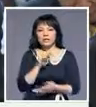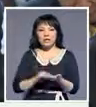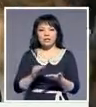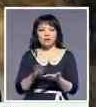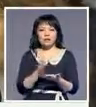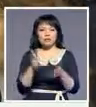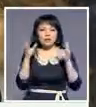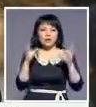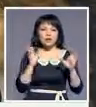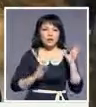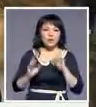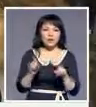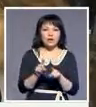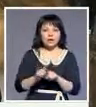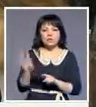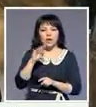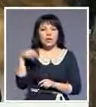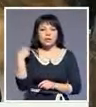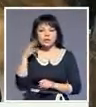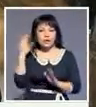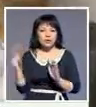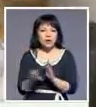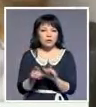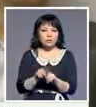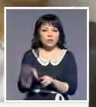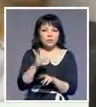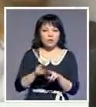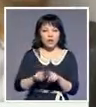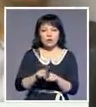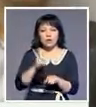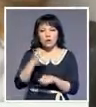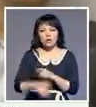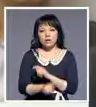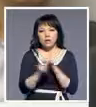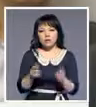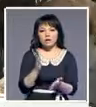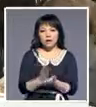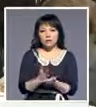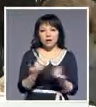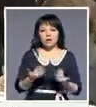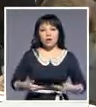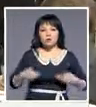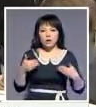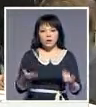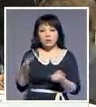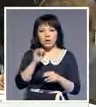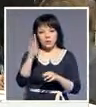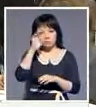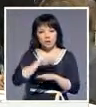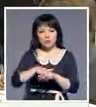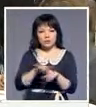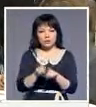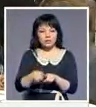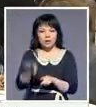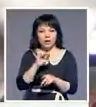салу үшін заң шығару институтын тек президентке бағынатын дербес мекеме етіп лингвистикалық орталықтың құзыретін арттыруды ұсынды. Мемлекеттік